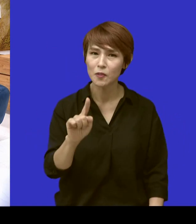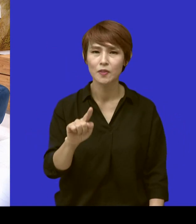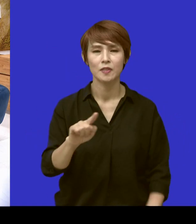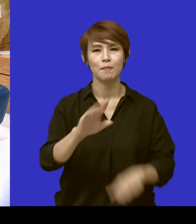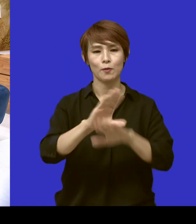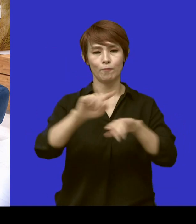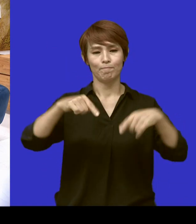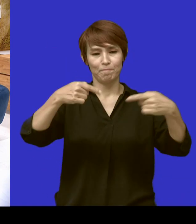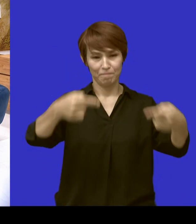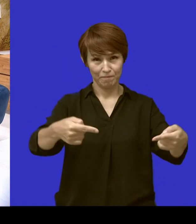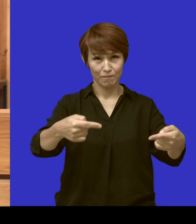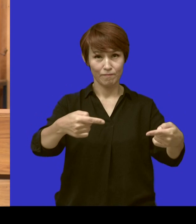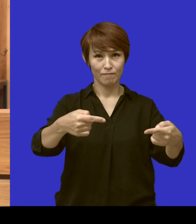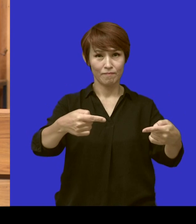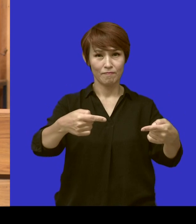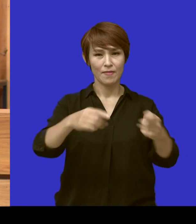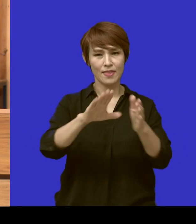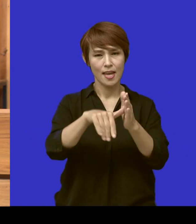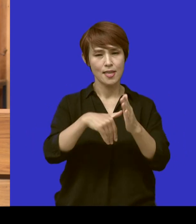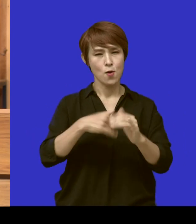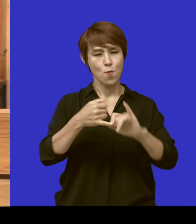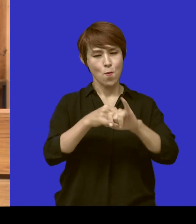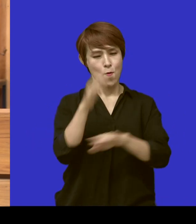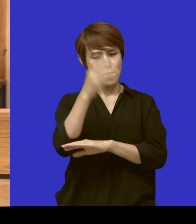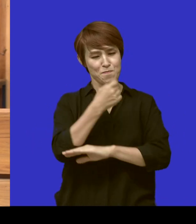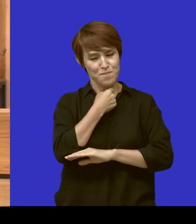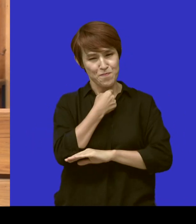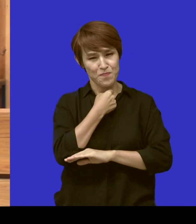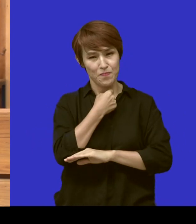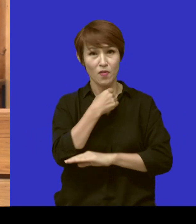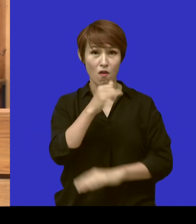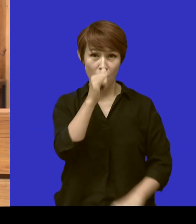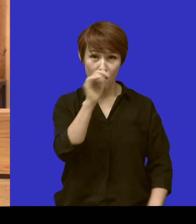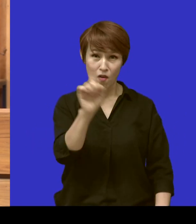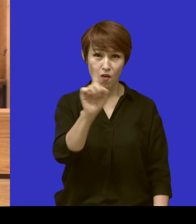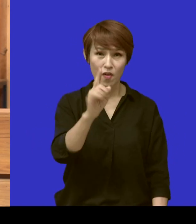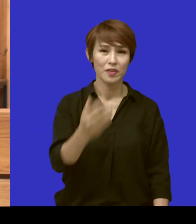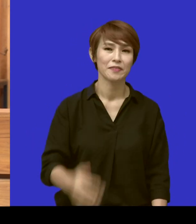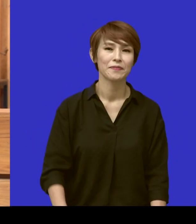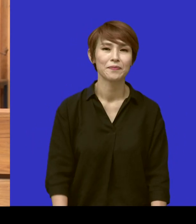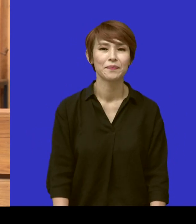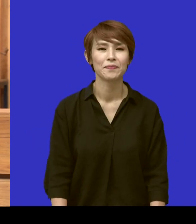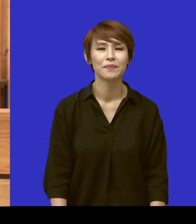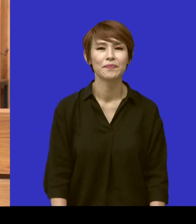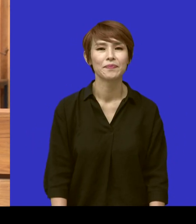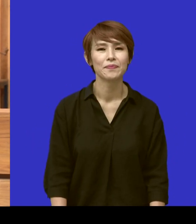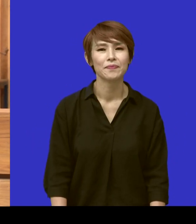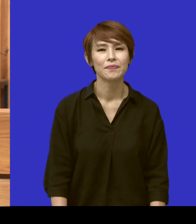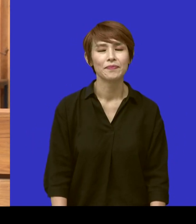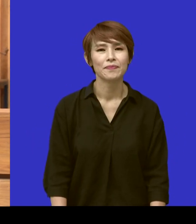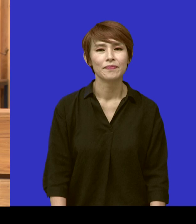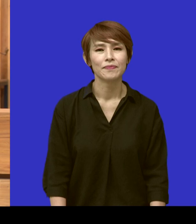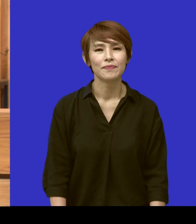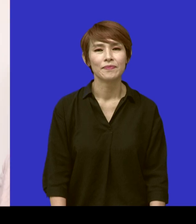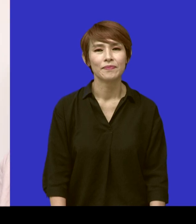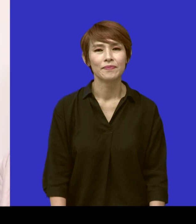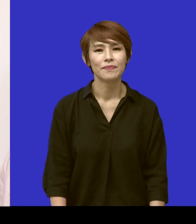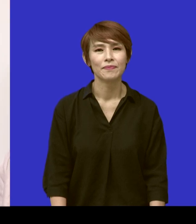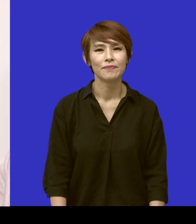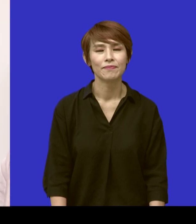방송에 출연해서 꼭 이 이야기는 전하고 싶다 하는 이야기가 있었다면 어떤 이야기일까요?